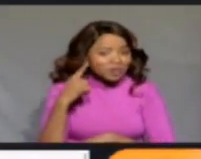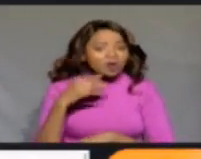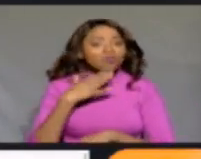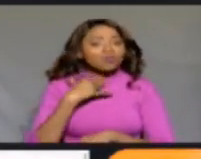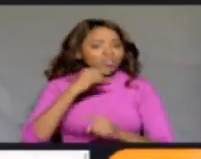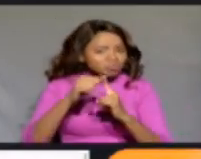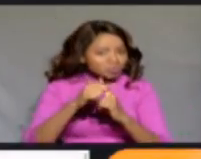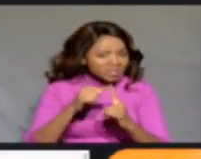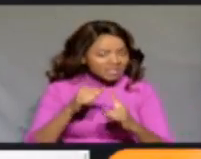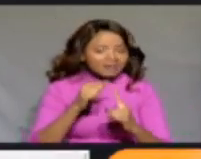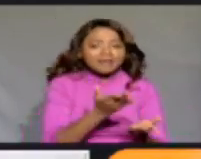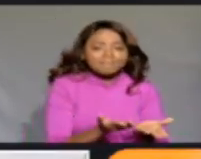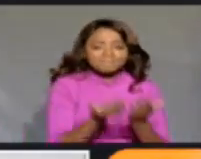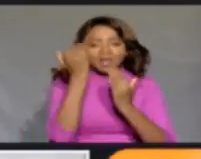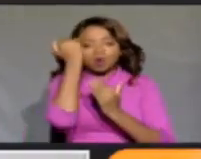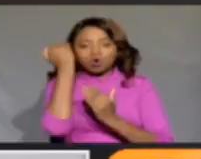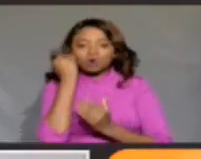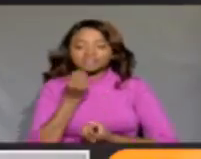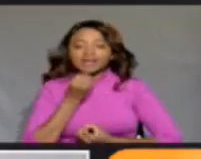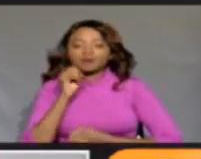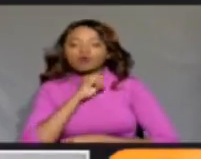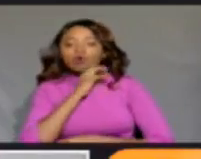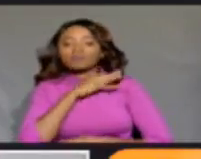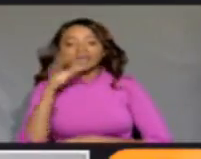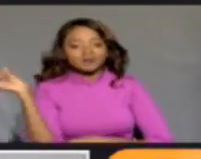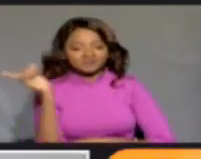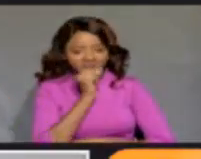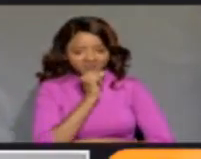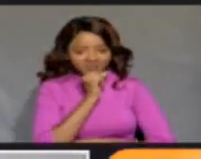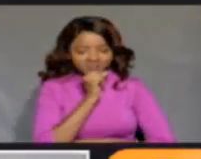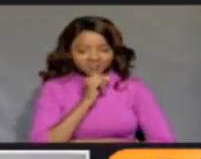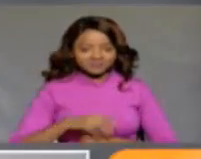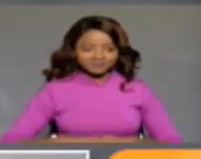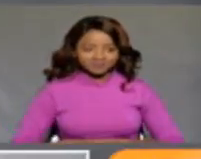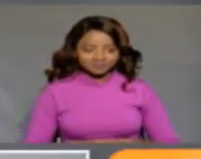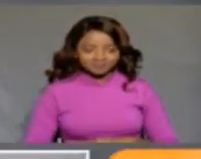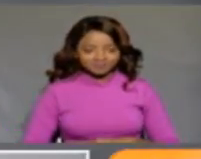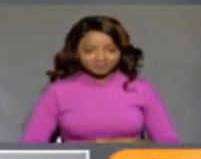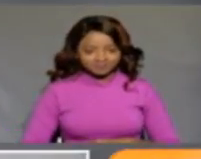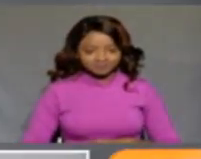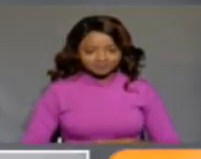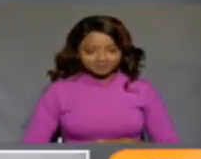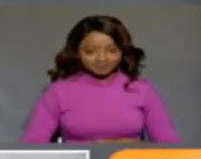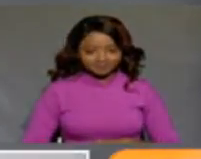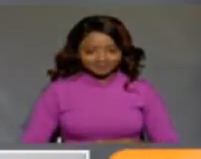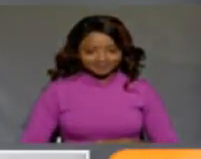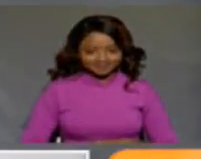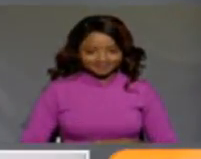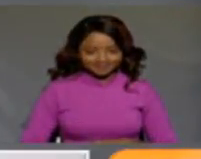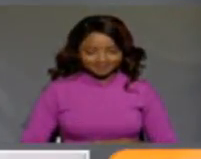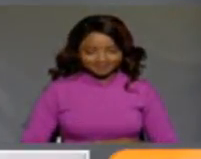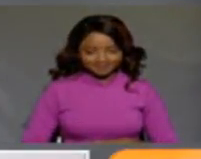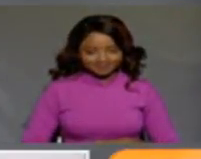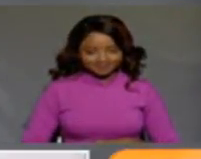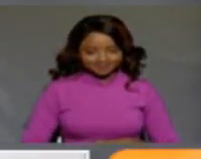huyo kuonya kuwa angemchukulia hatua ambazo hakuzitaja kwenye video iliyosambaa kwenye mitandao.